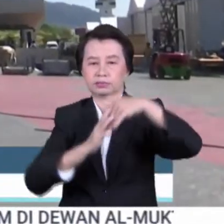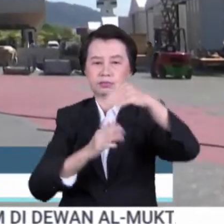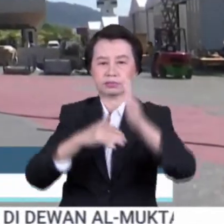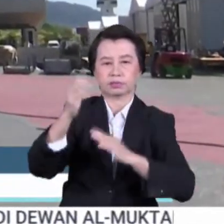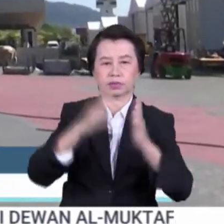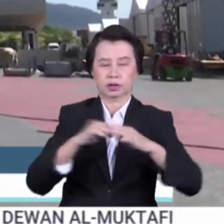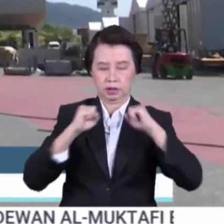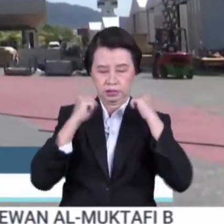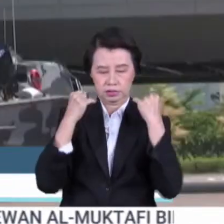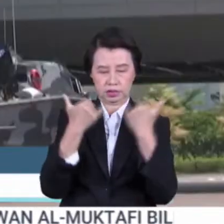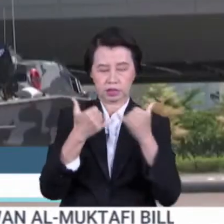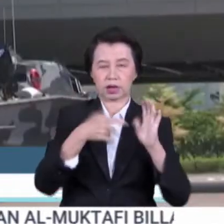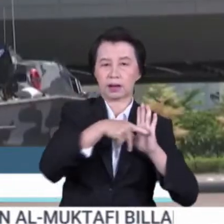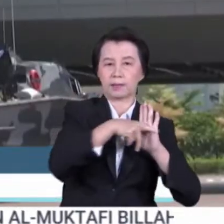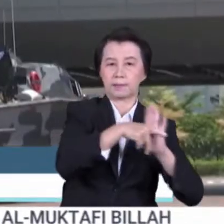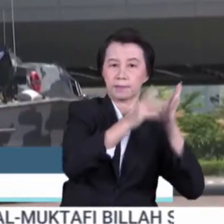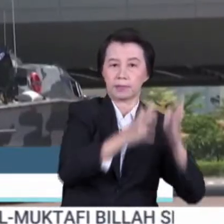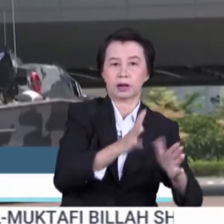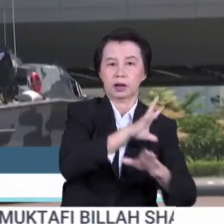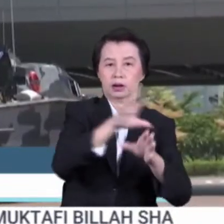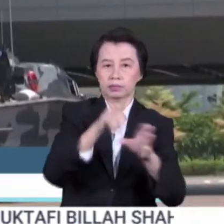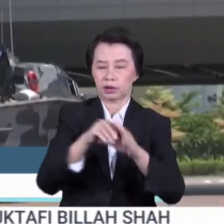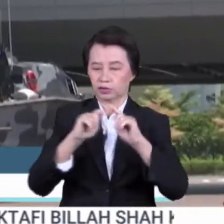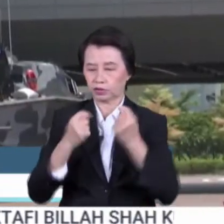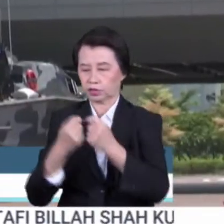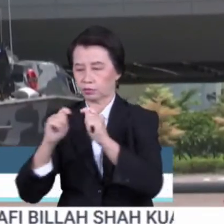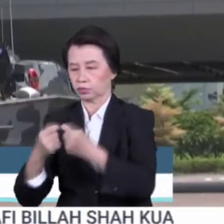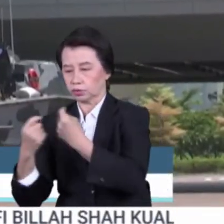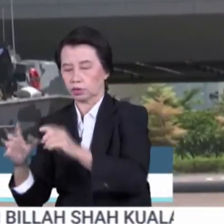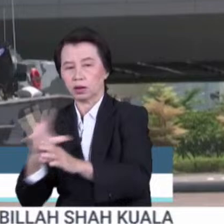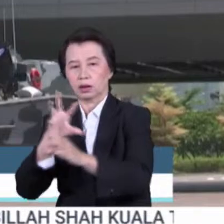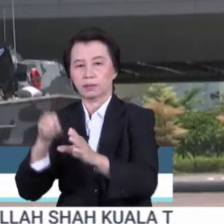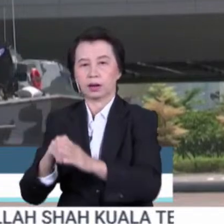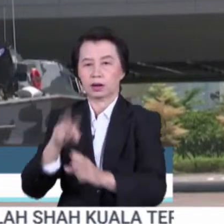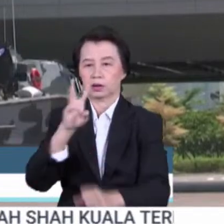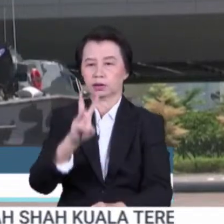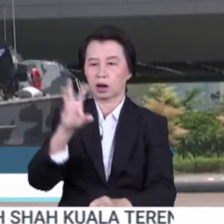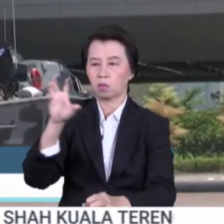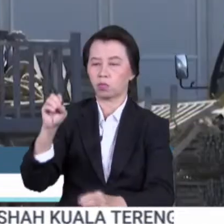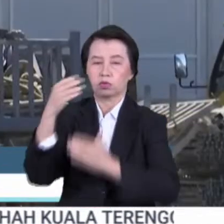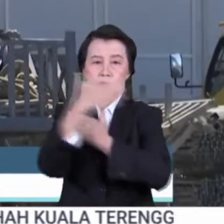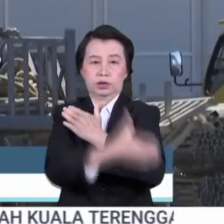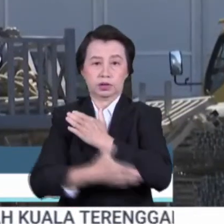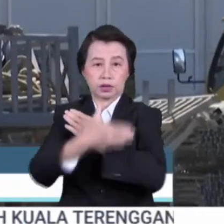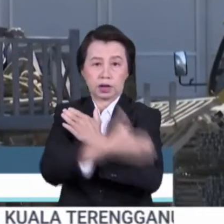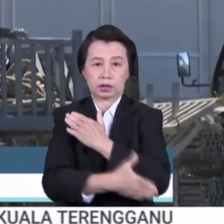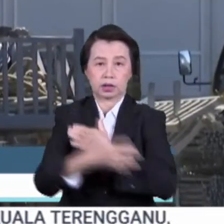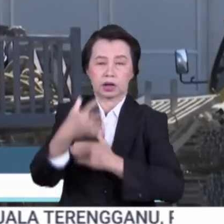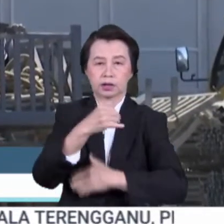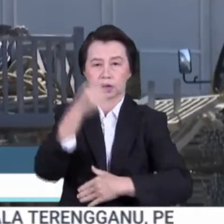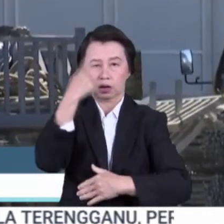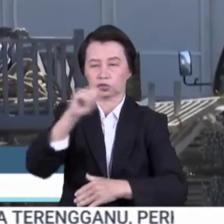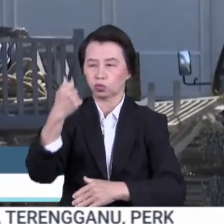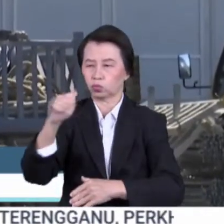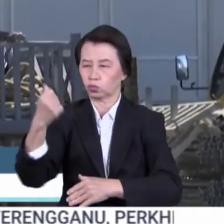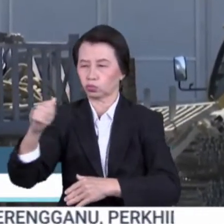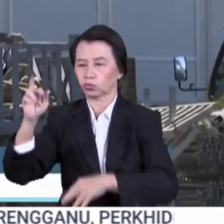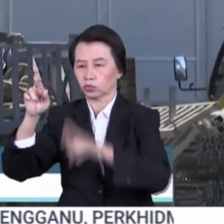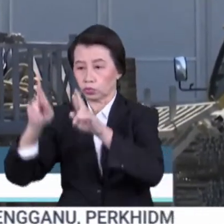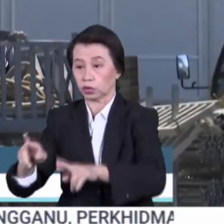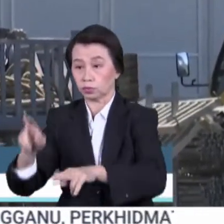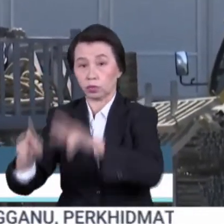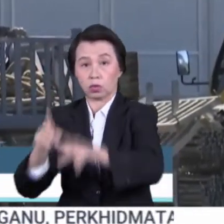syarikat pempamer termasuk delegasi terlibat membabitkan 60 buah negara. Juga buat puluhan ribu pengunjung